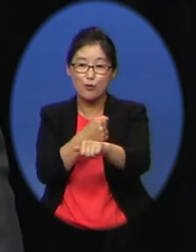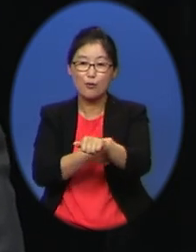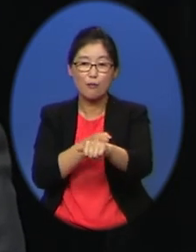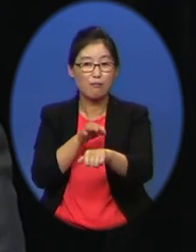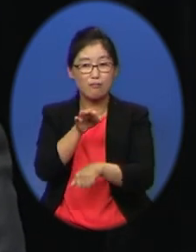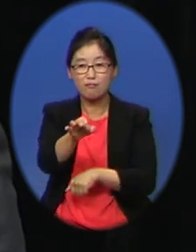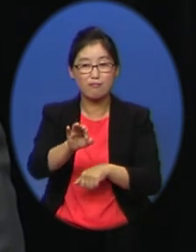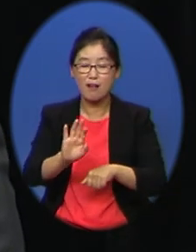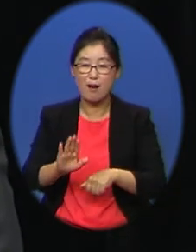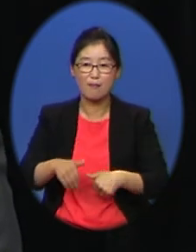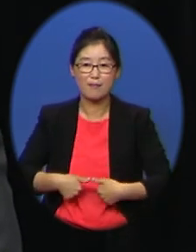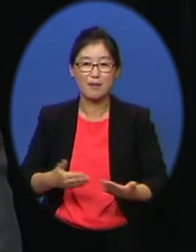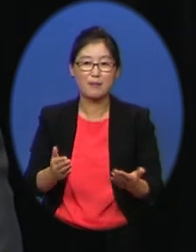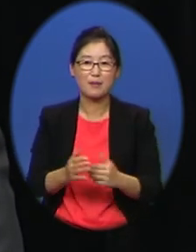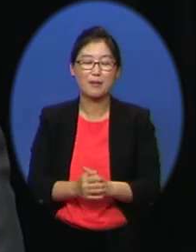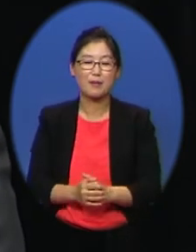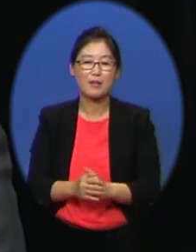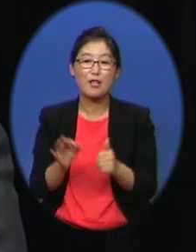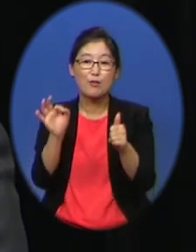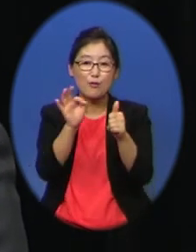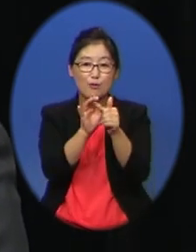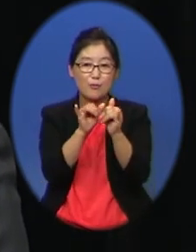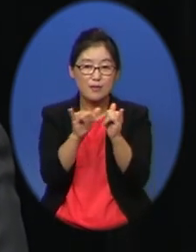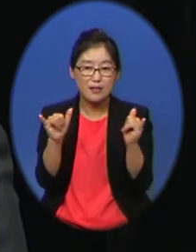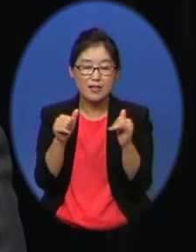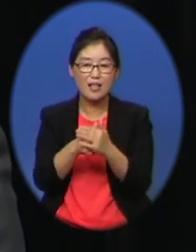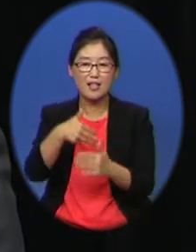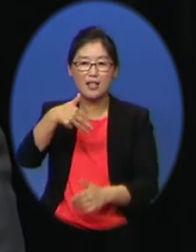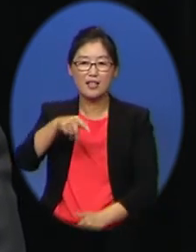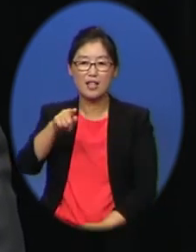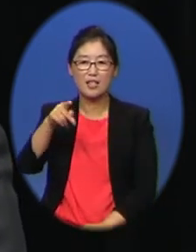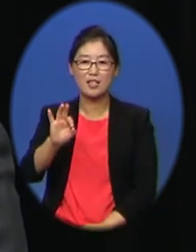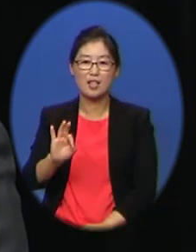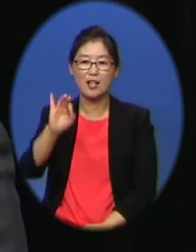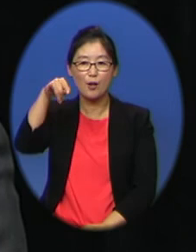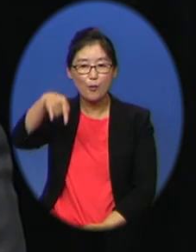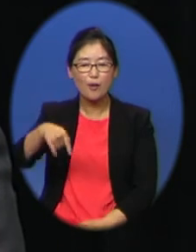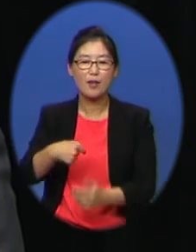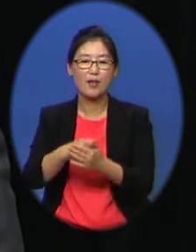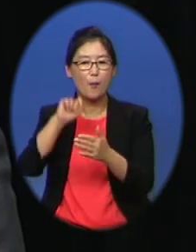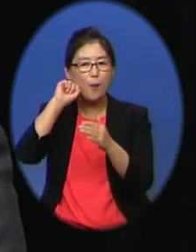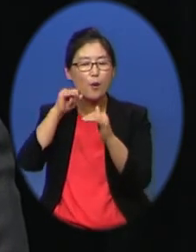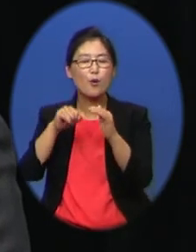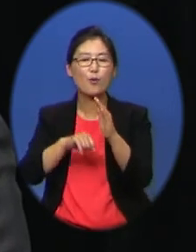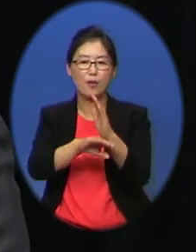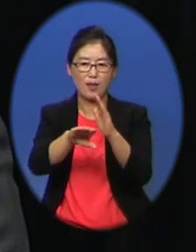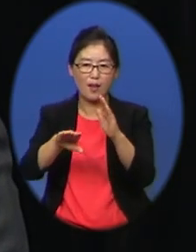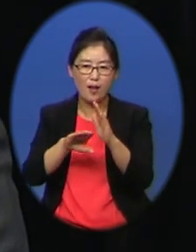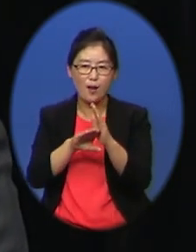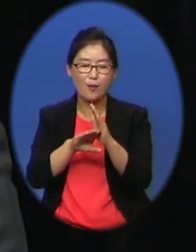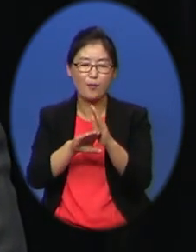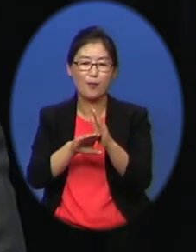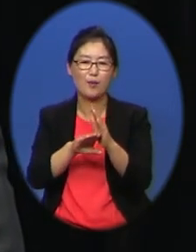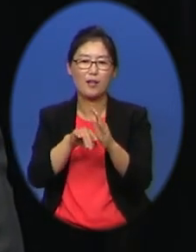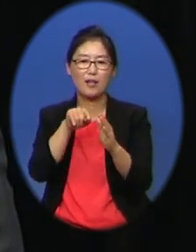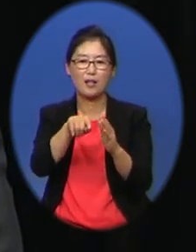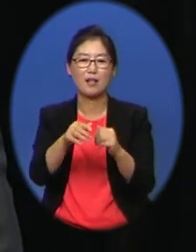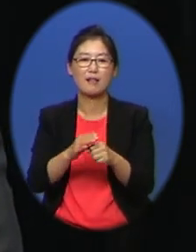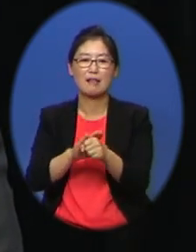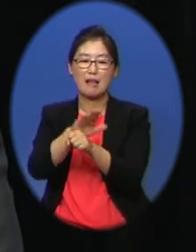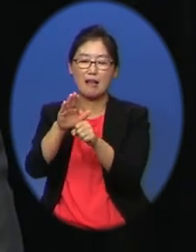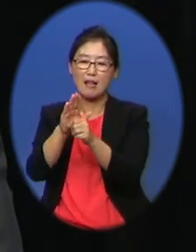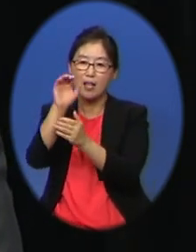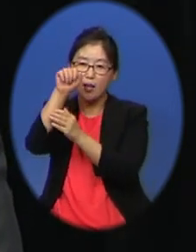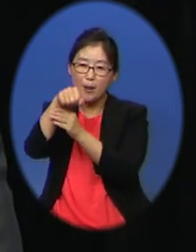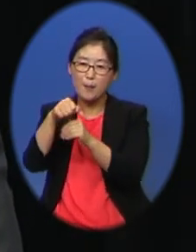않고요. 또한 기초생활수급자, 차상위 계층과 같은 저소득층 고령자분들에 대해서는 사랑의 열매